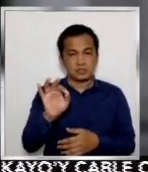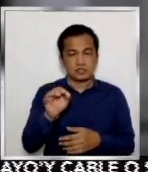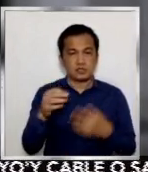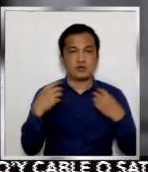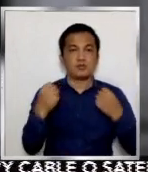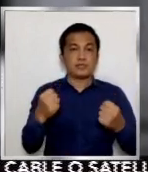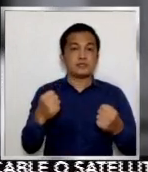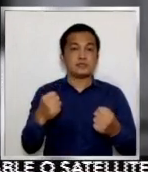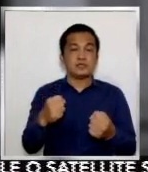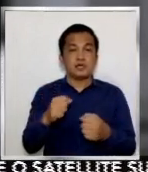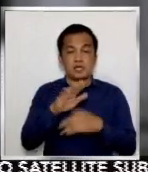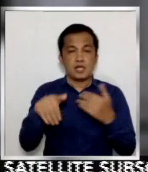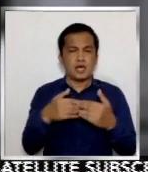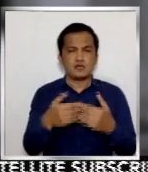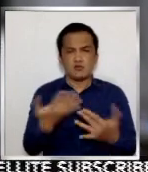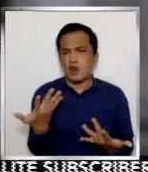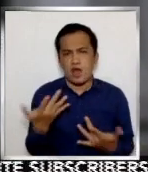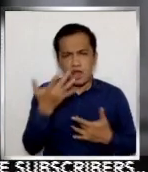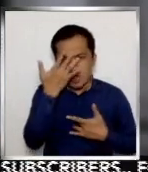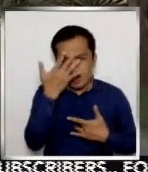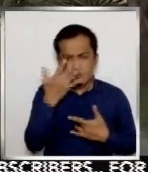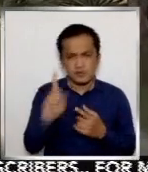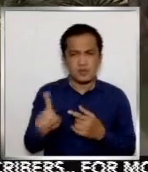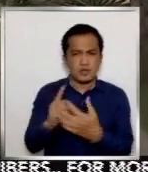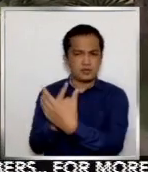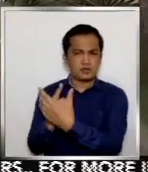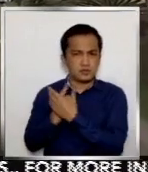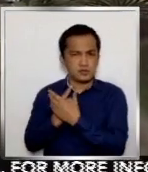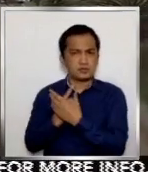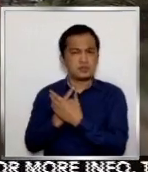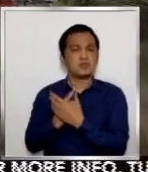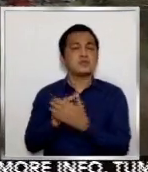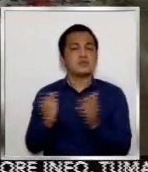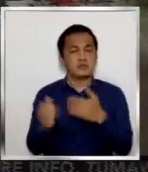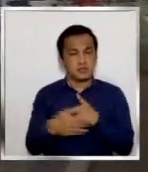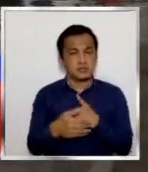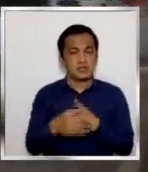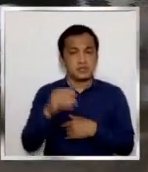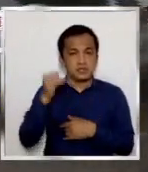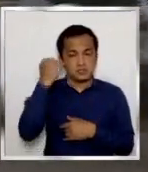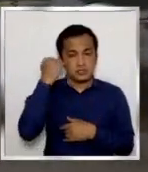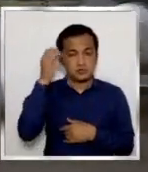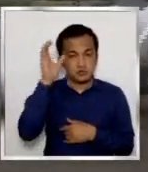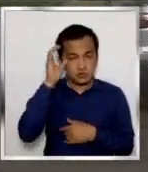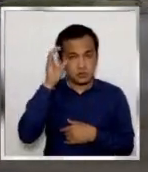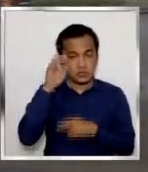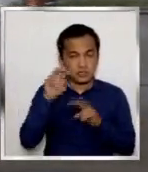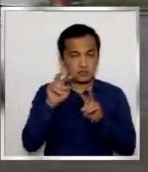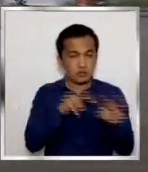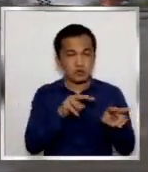ay asymptomatic at nasa isolation facilities. John Consulta, nakatutok 24 oras.